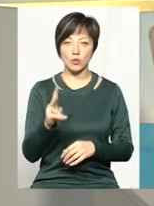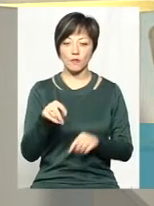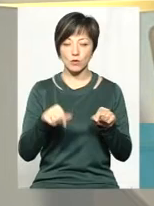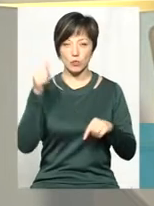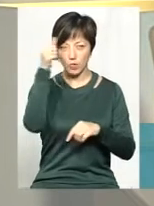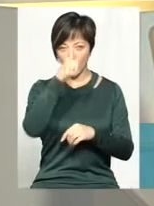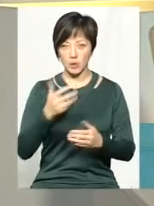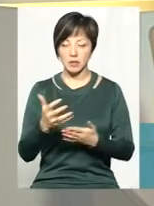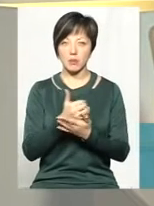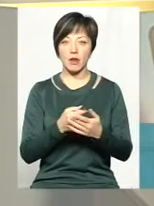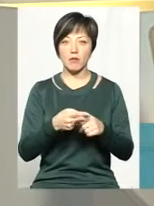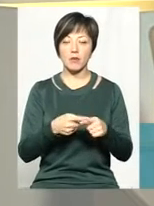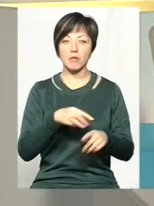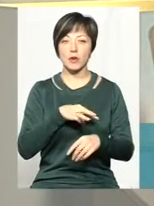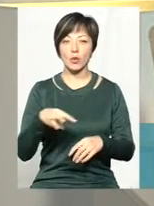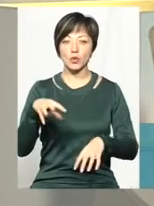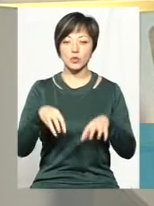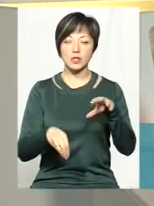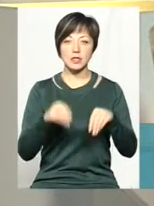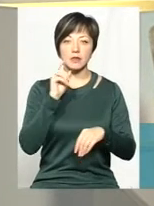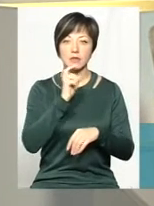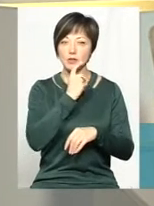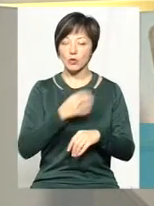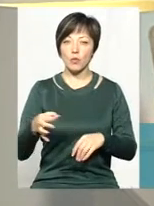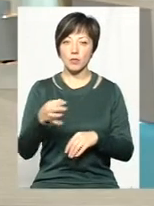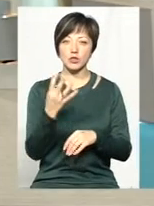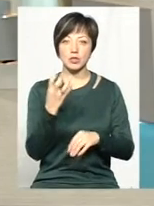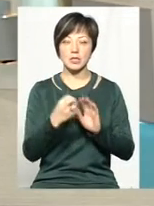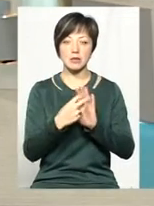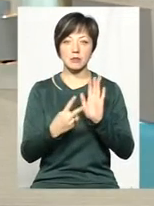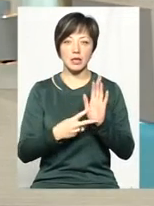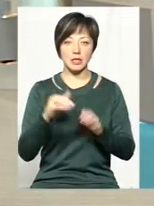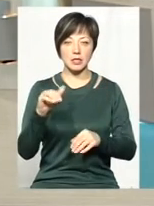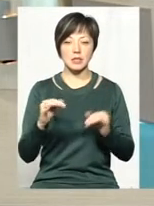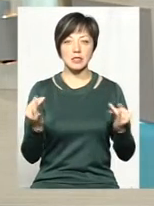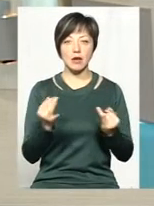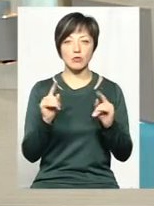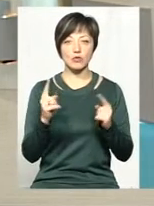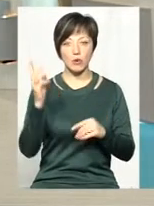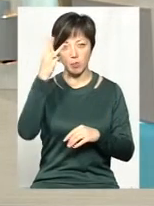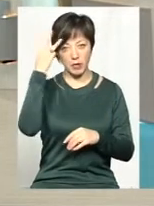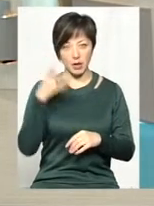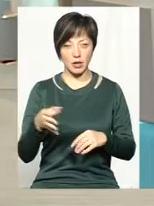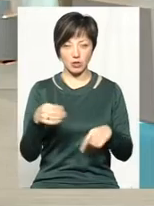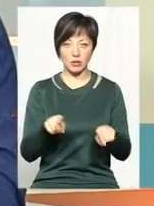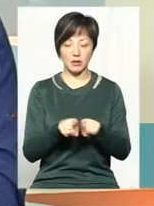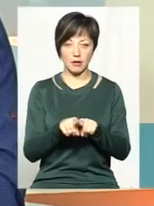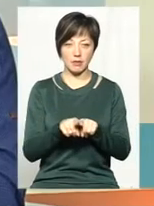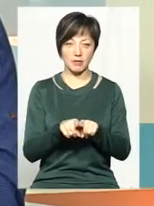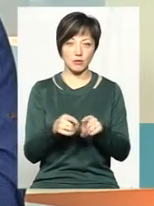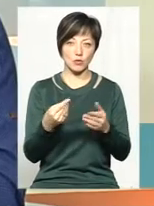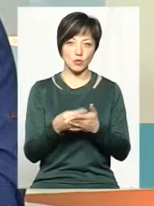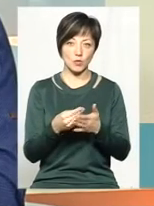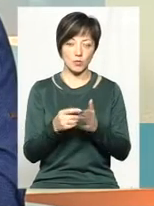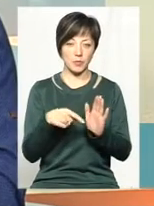зібрав 500 000, сусідня Вінницька область – 417 тисяч. Ну, цікаво, чому Хмельниччина от стільки? Ну,